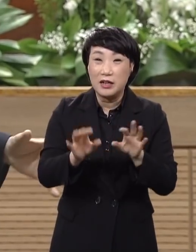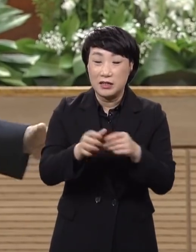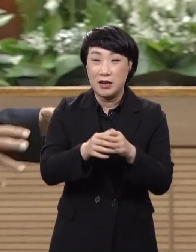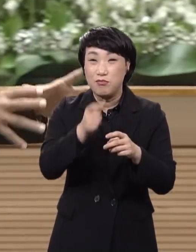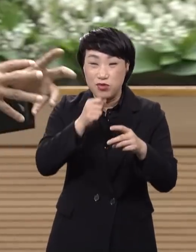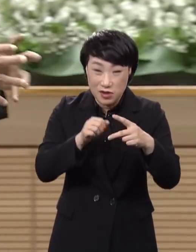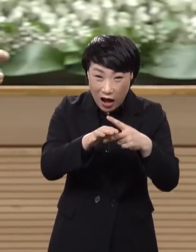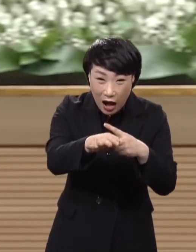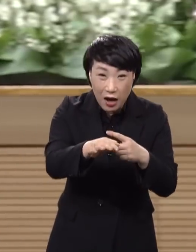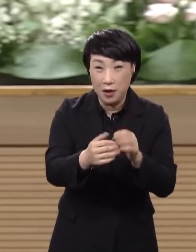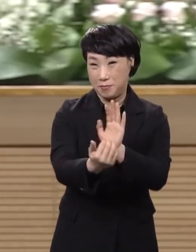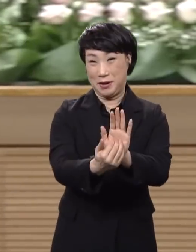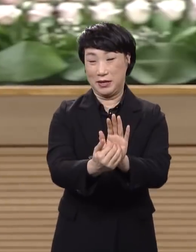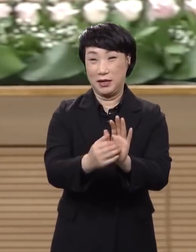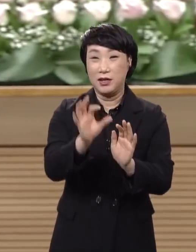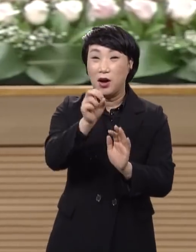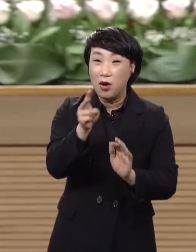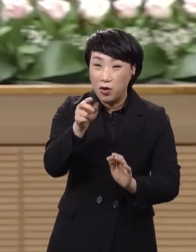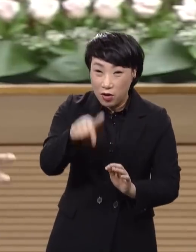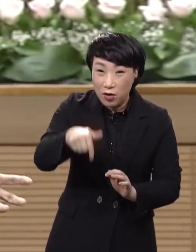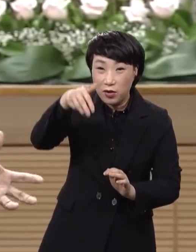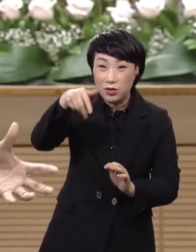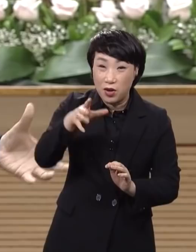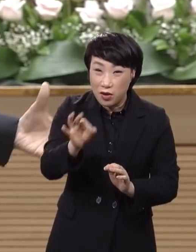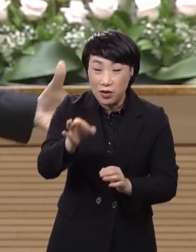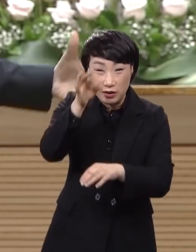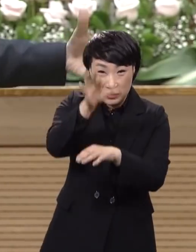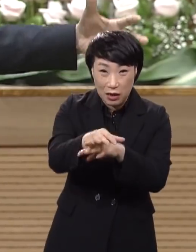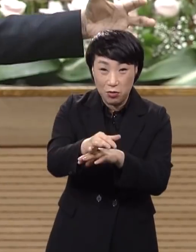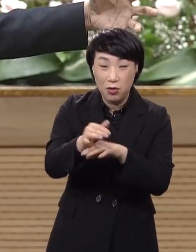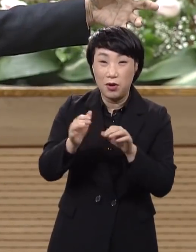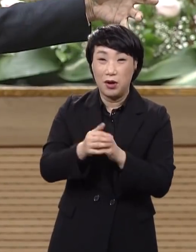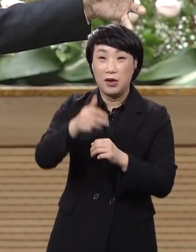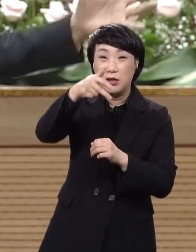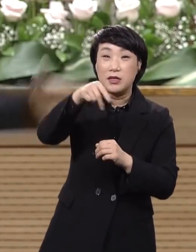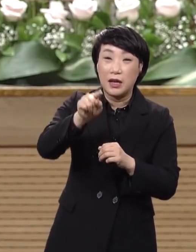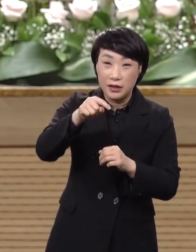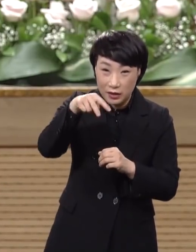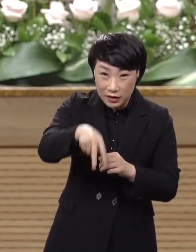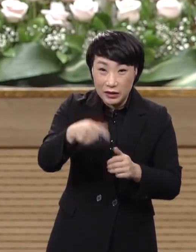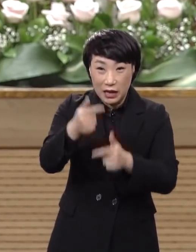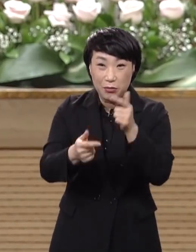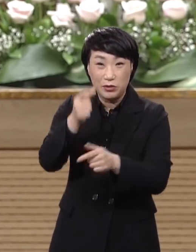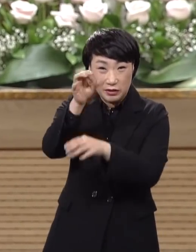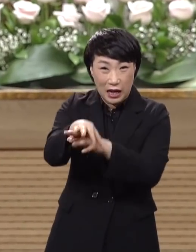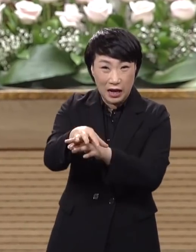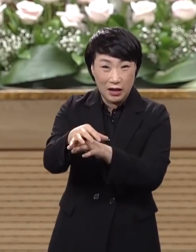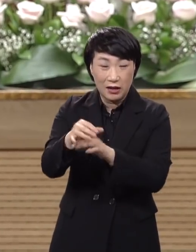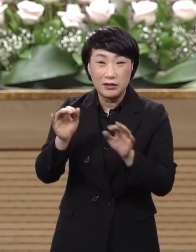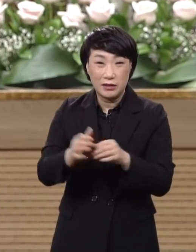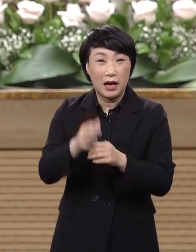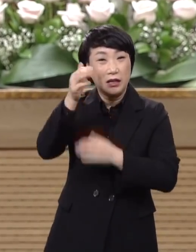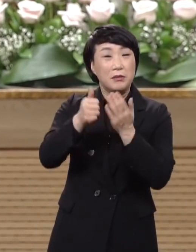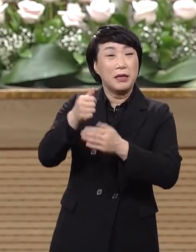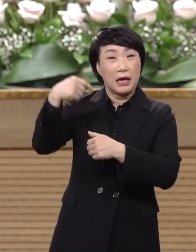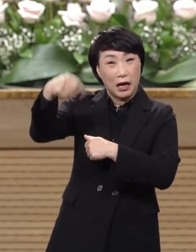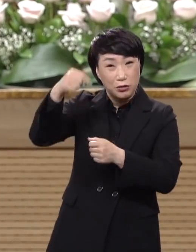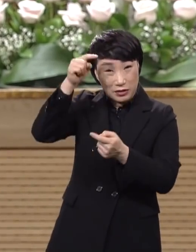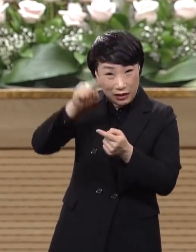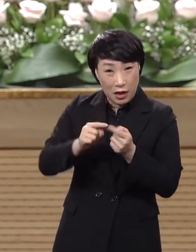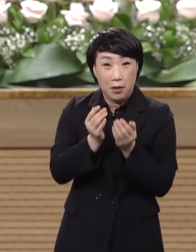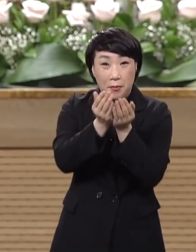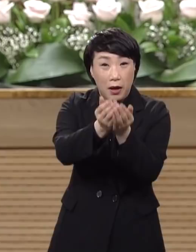사다가 하나님께서 설계하신 그대로 방주를 다 짓습니다. 누가